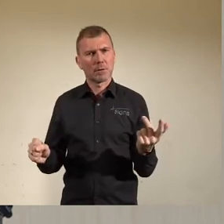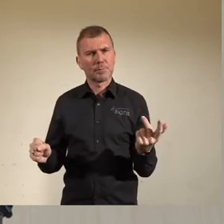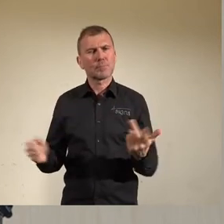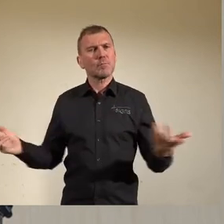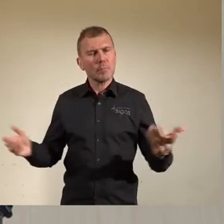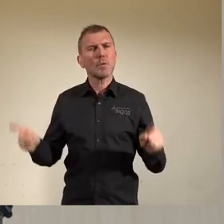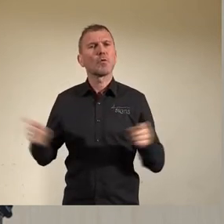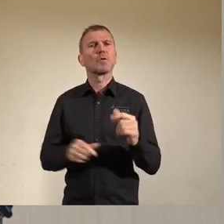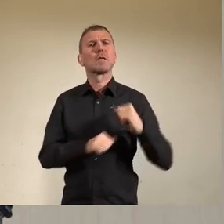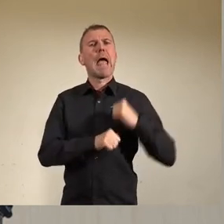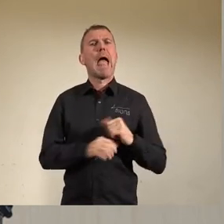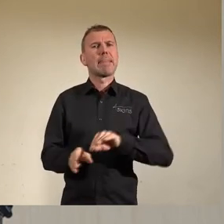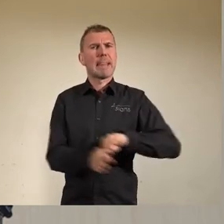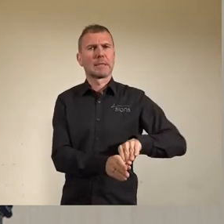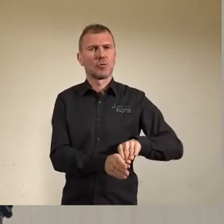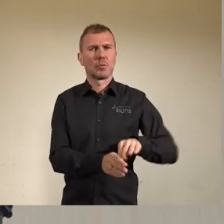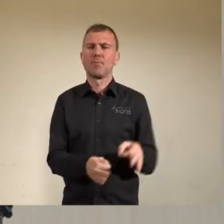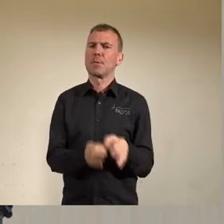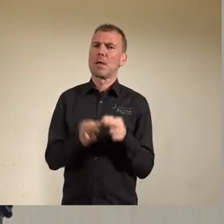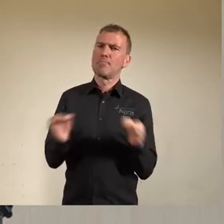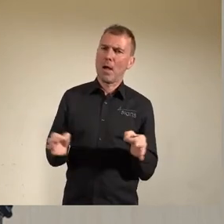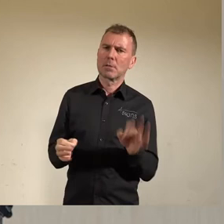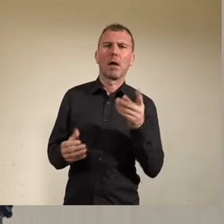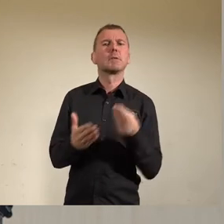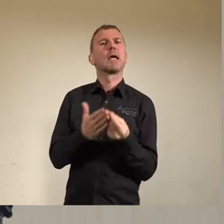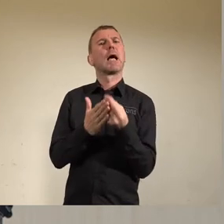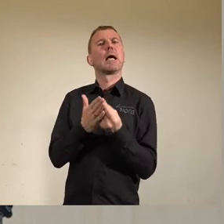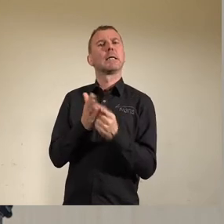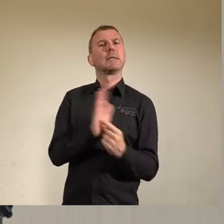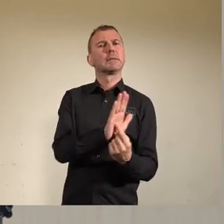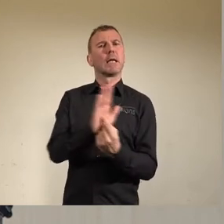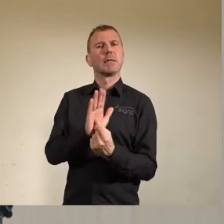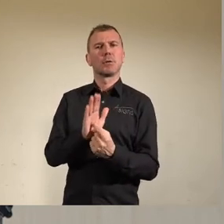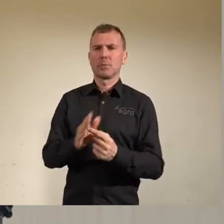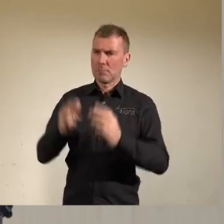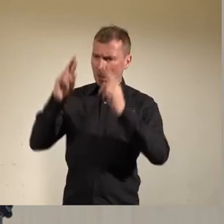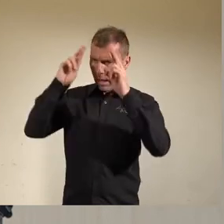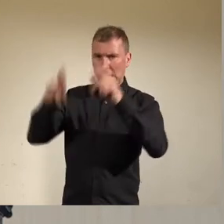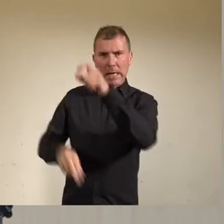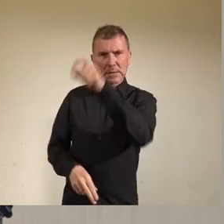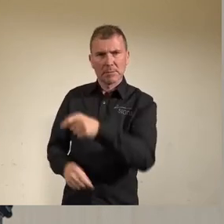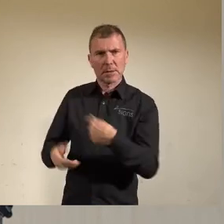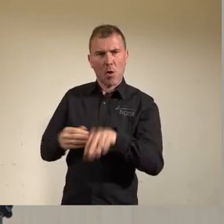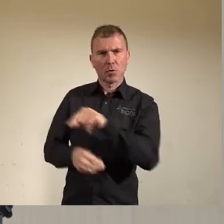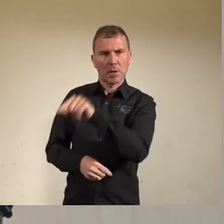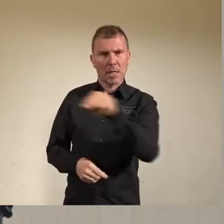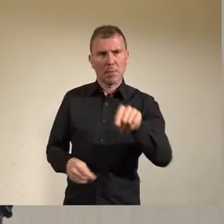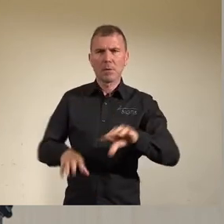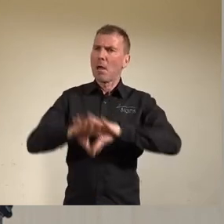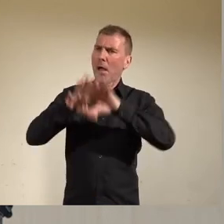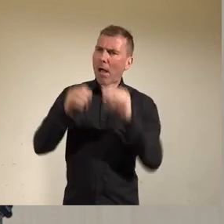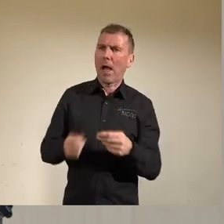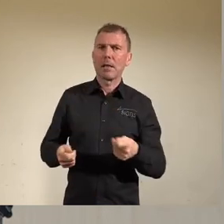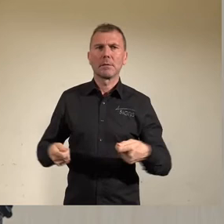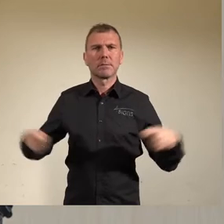kurzfristige Entlastung. Diese Maßnahmen sei auch als Zeichen der Wertschöpfung der Unternehmen gedacht, die das alles hier zu buckeln und